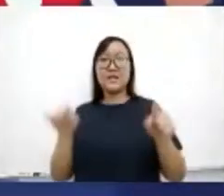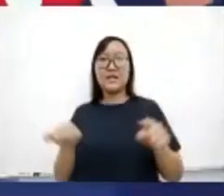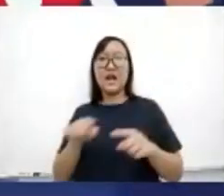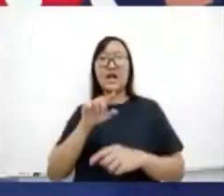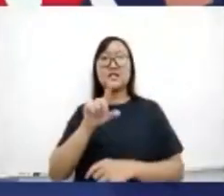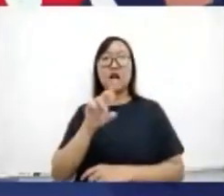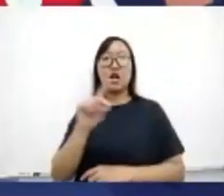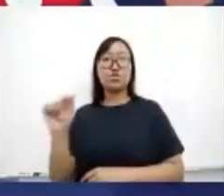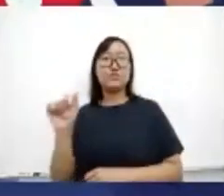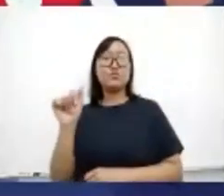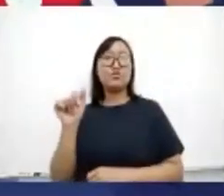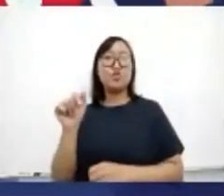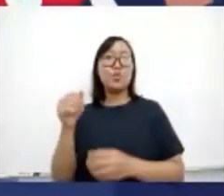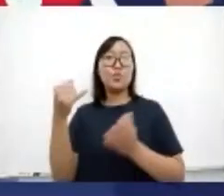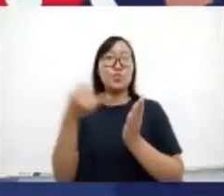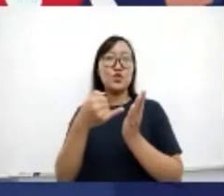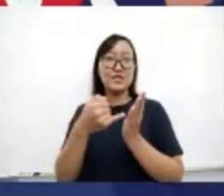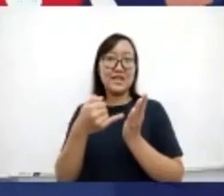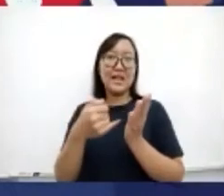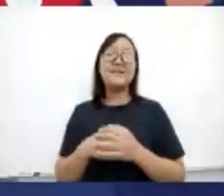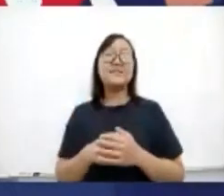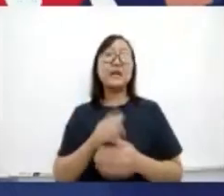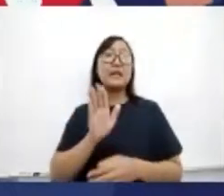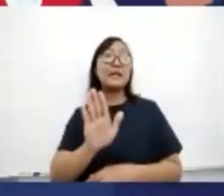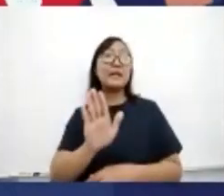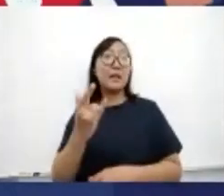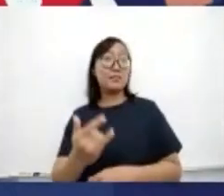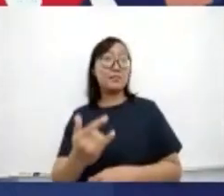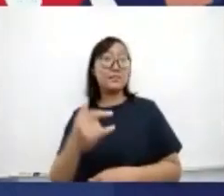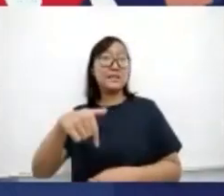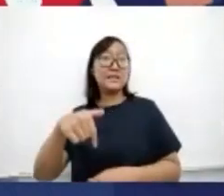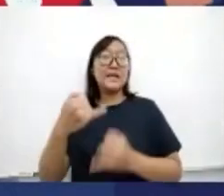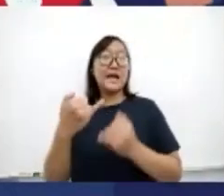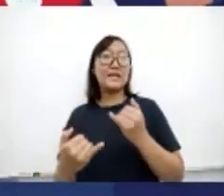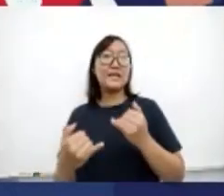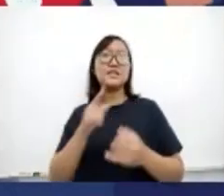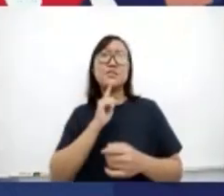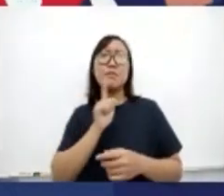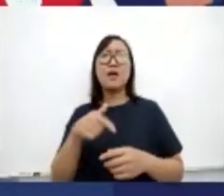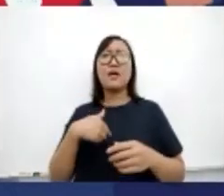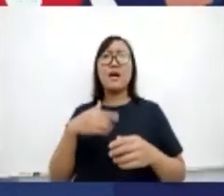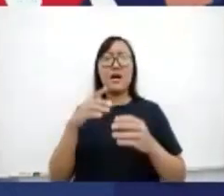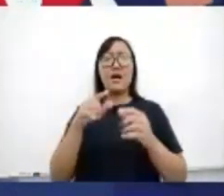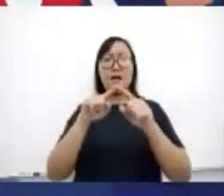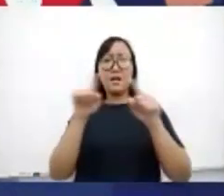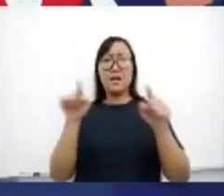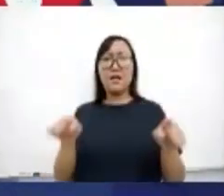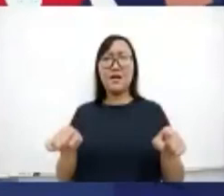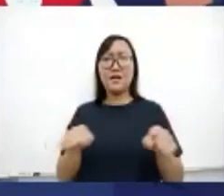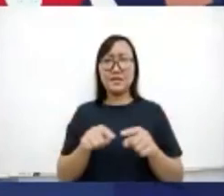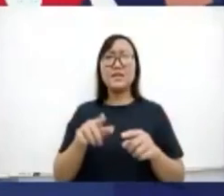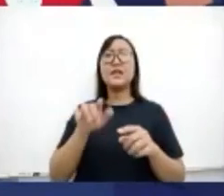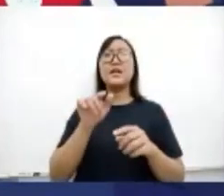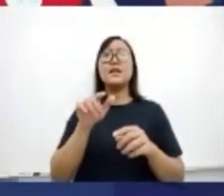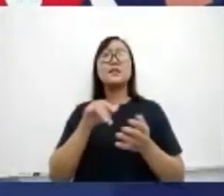selain itu juga tetap stay hingga akhir acara karena akan ada juga Hadiah uang elektronik sebesar Rp100000 bagi